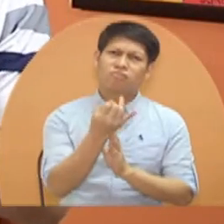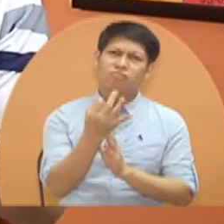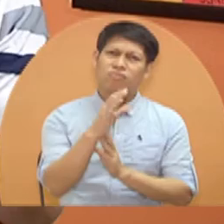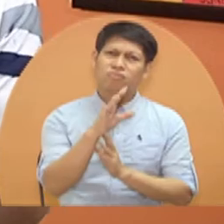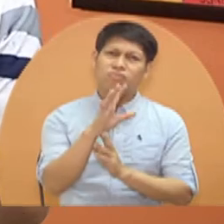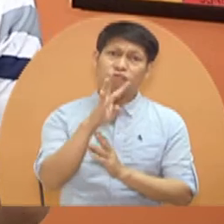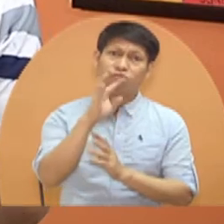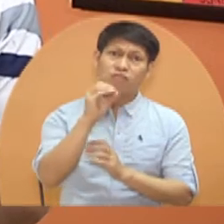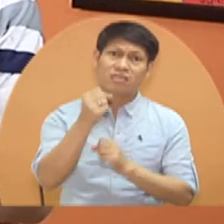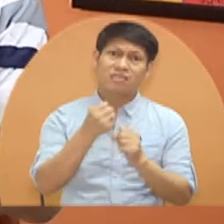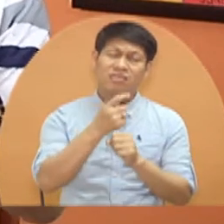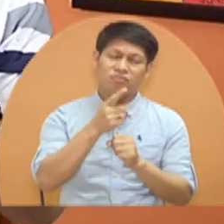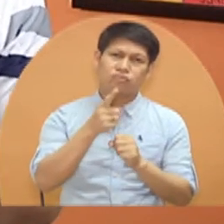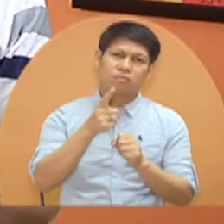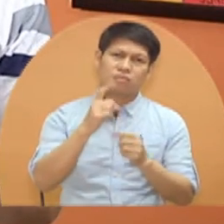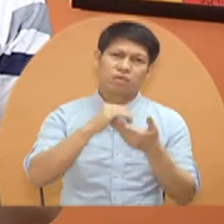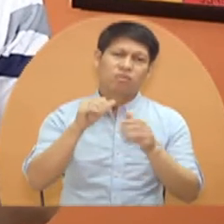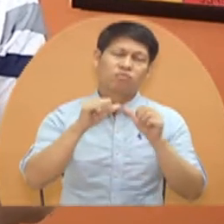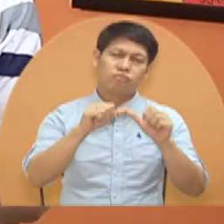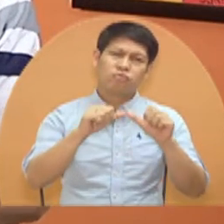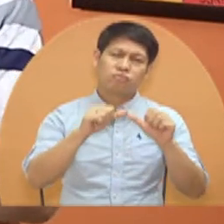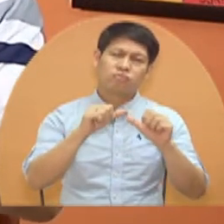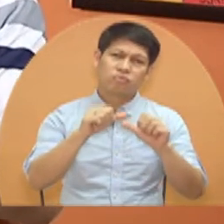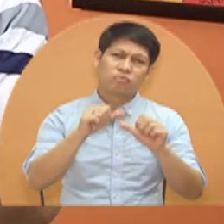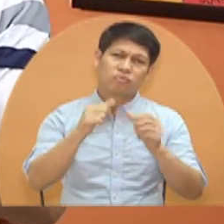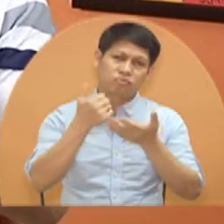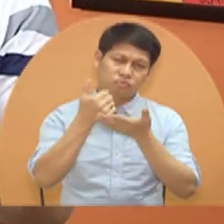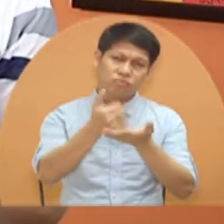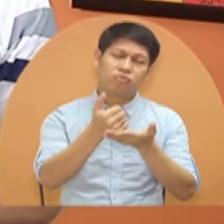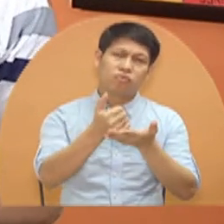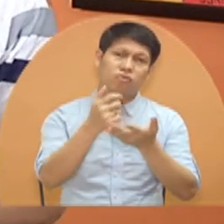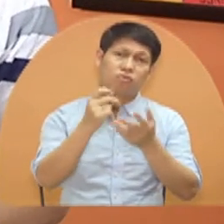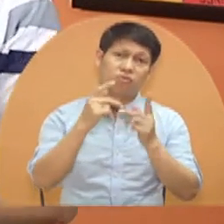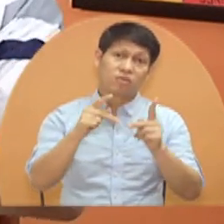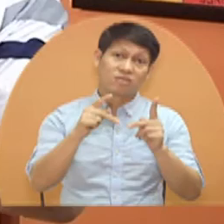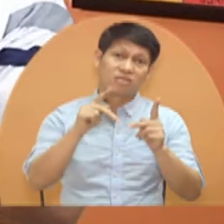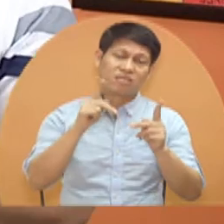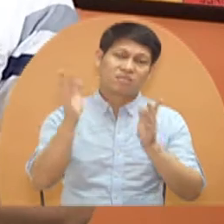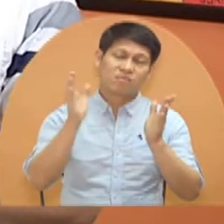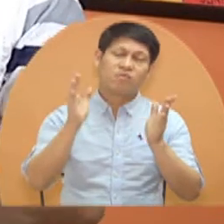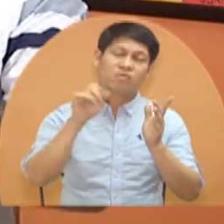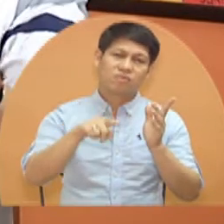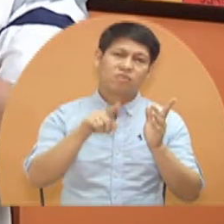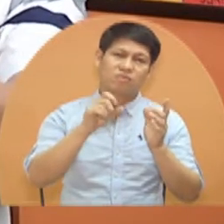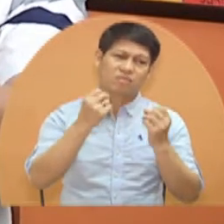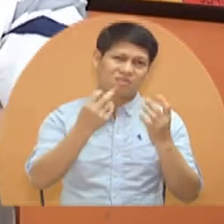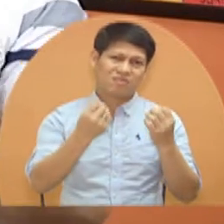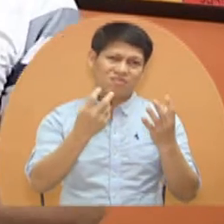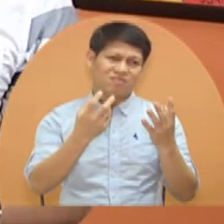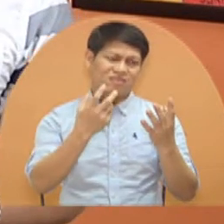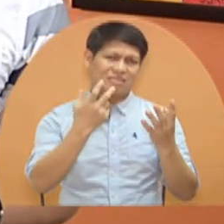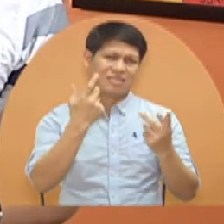Sa mahigit na apat na dekada, walang tigil ang kapwa ko mahal ko sa paghatid ng public service. Dahil dito,